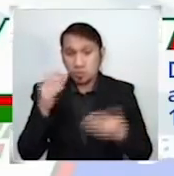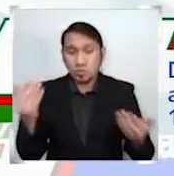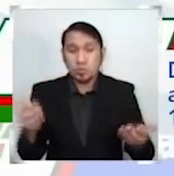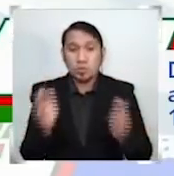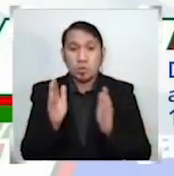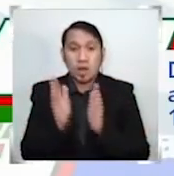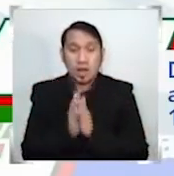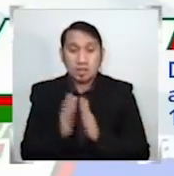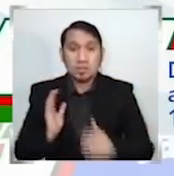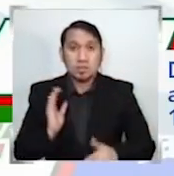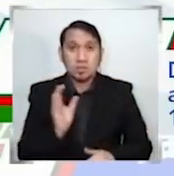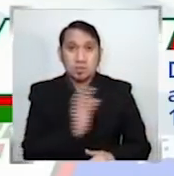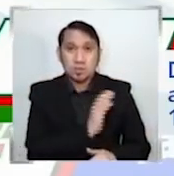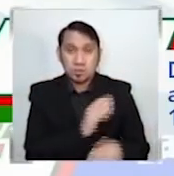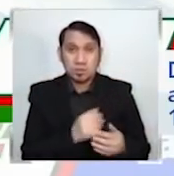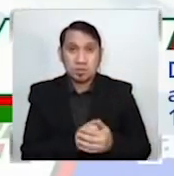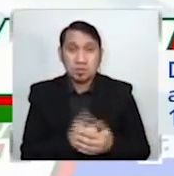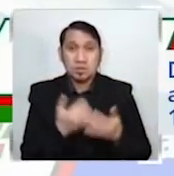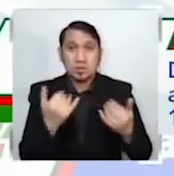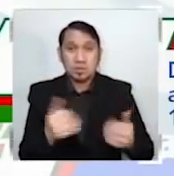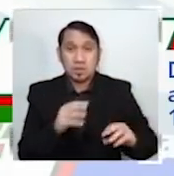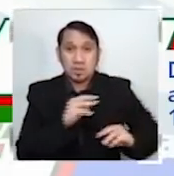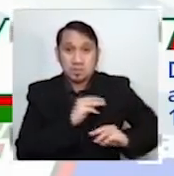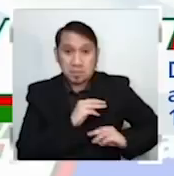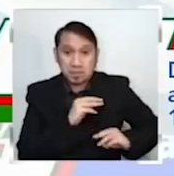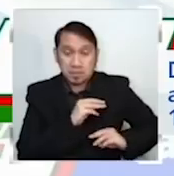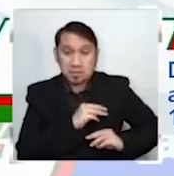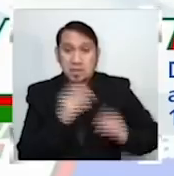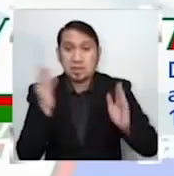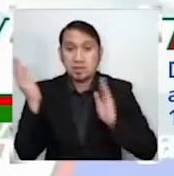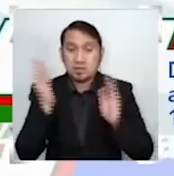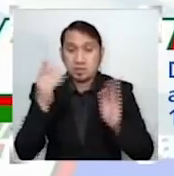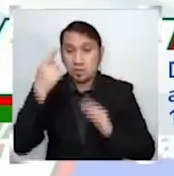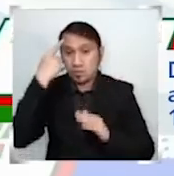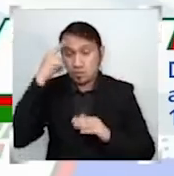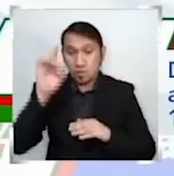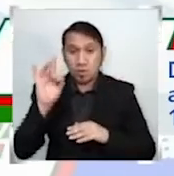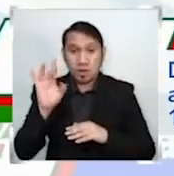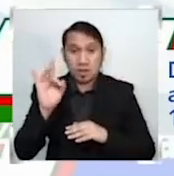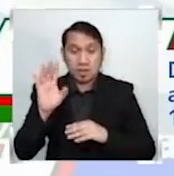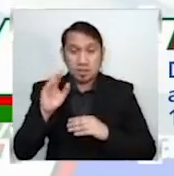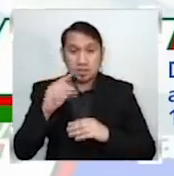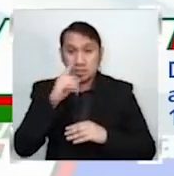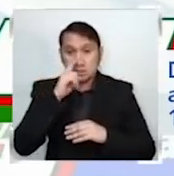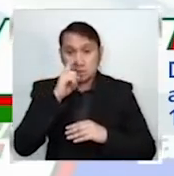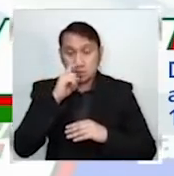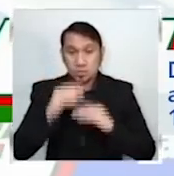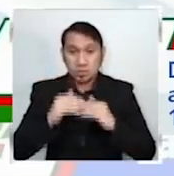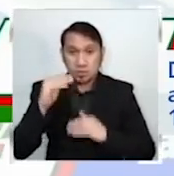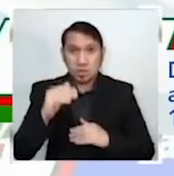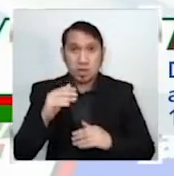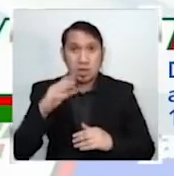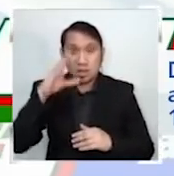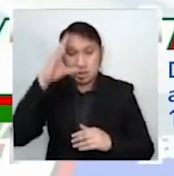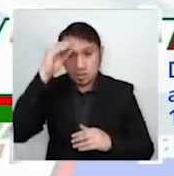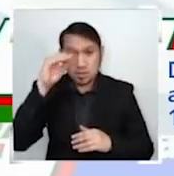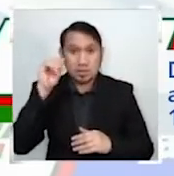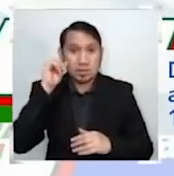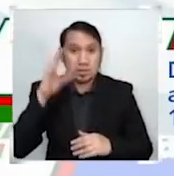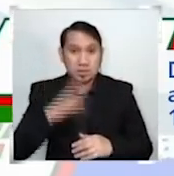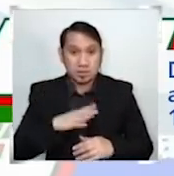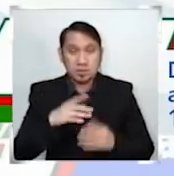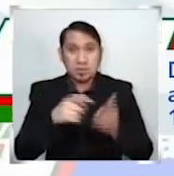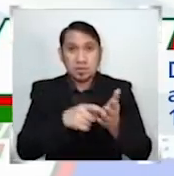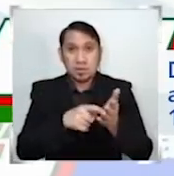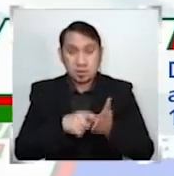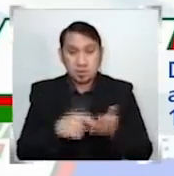make military service for all 18 years old, male and female, mandatory in our country.